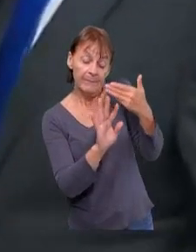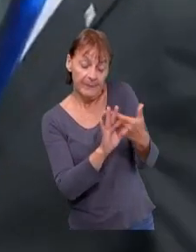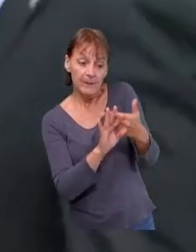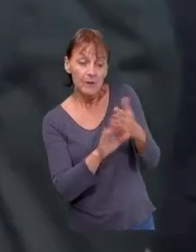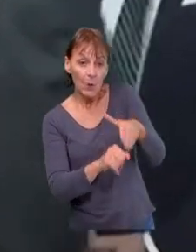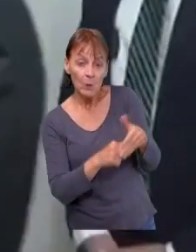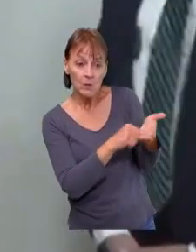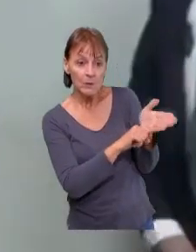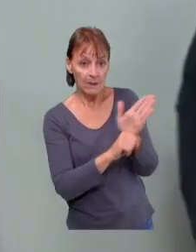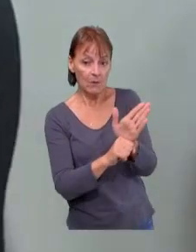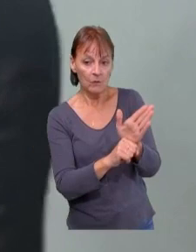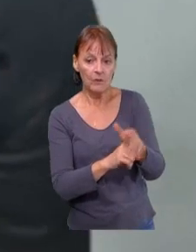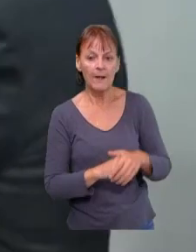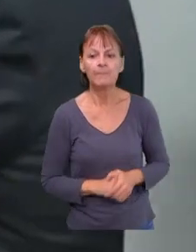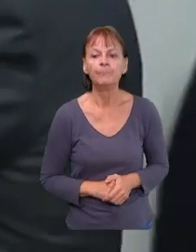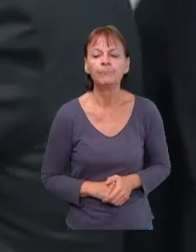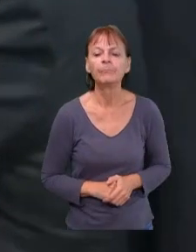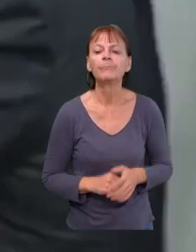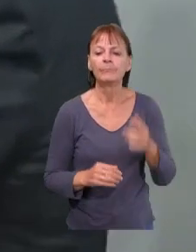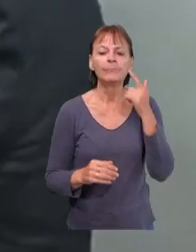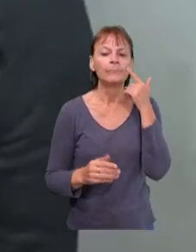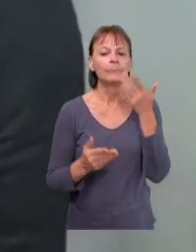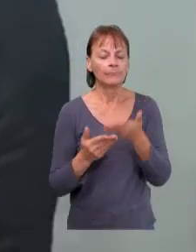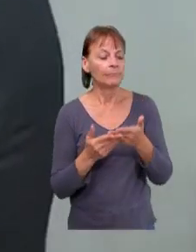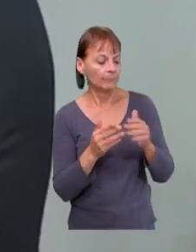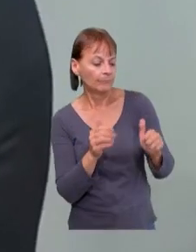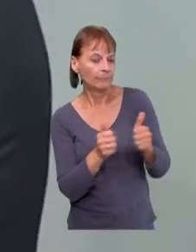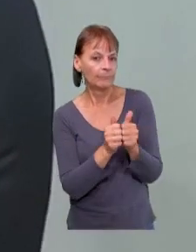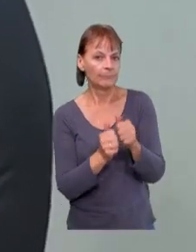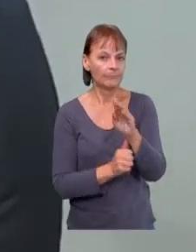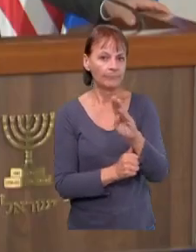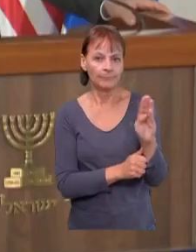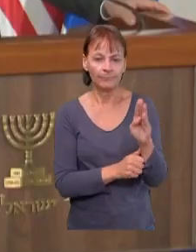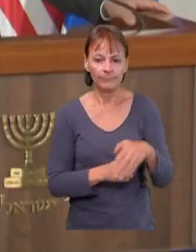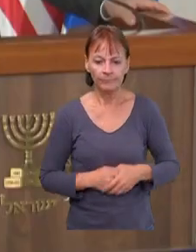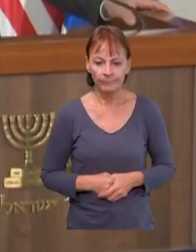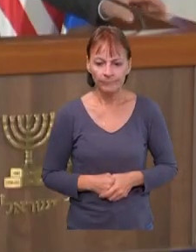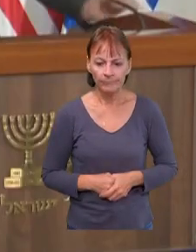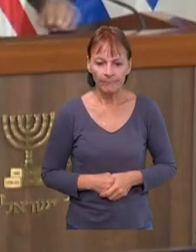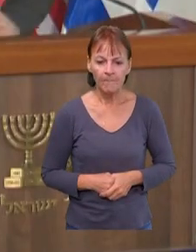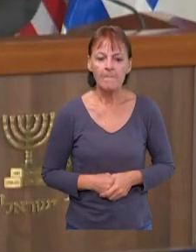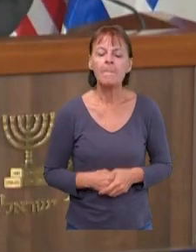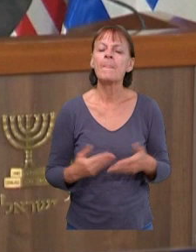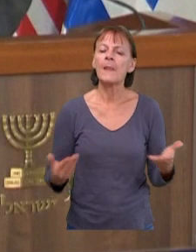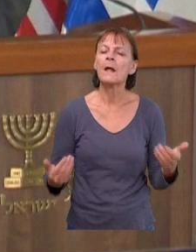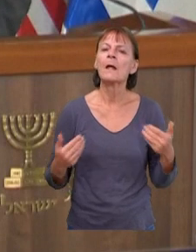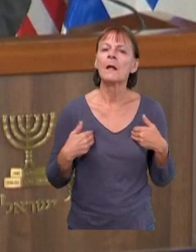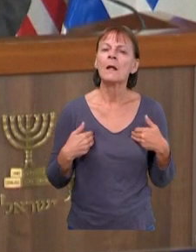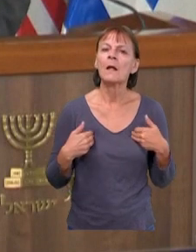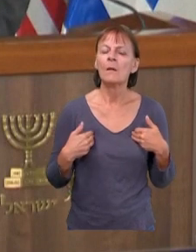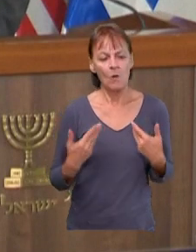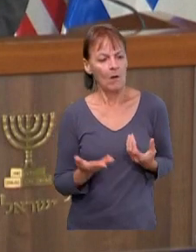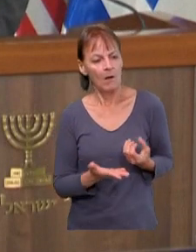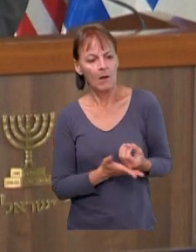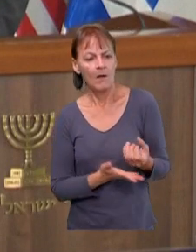historique, Anthony Blinken, aux côtés de Benjamin Netanyahou. On l'écoute. Le message que j'apporte à Israël est le